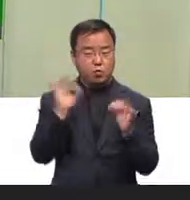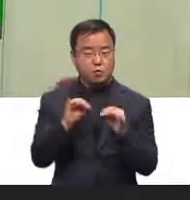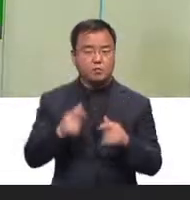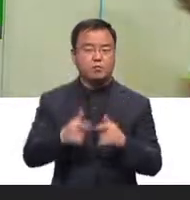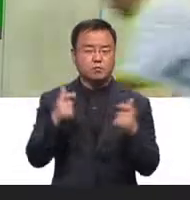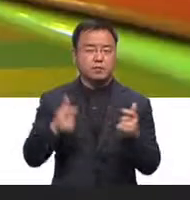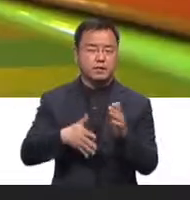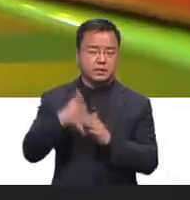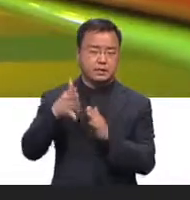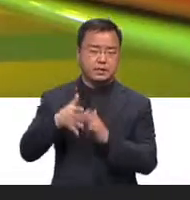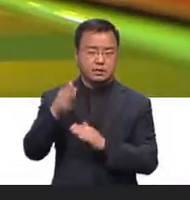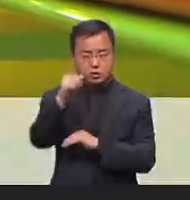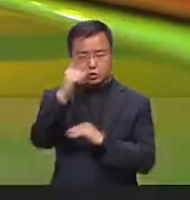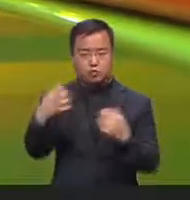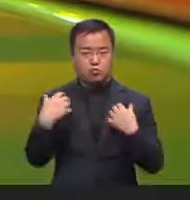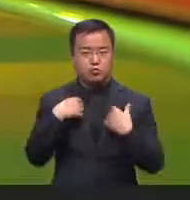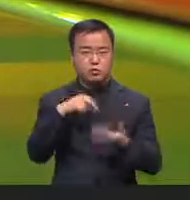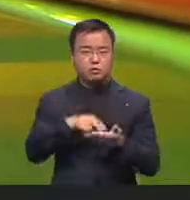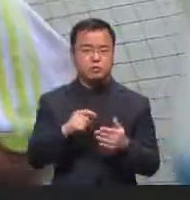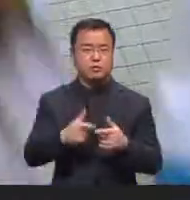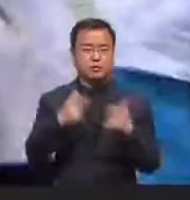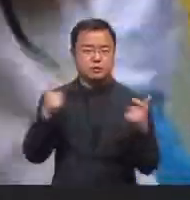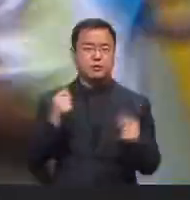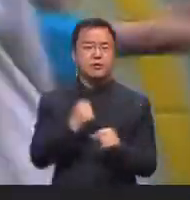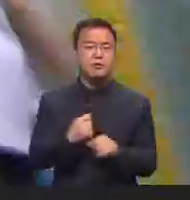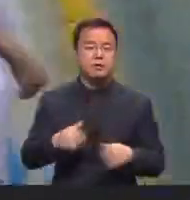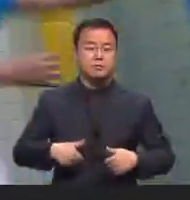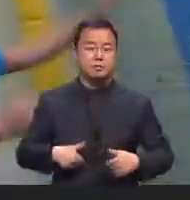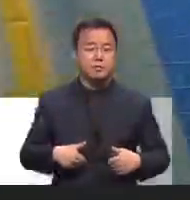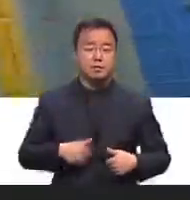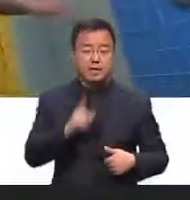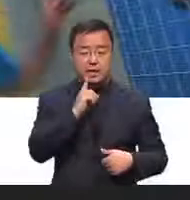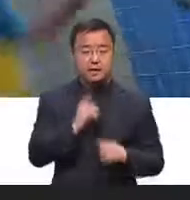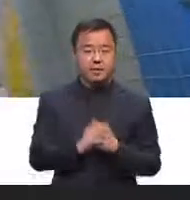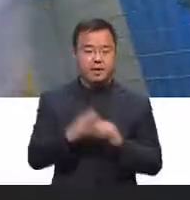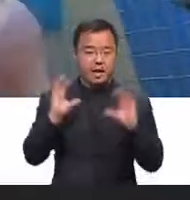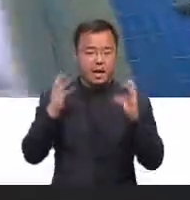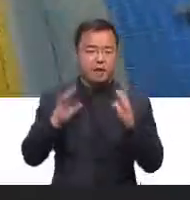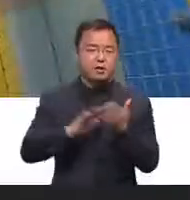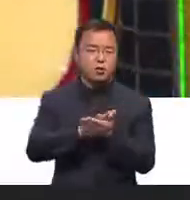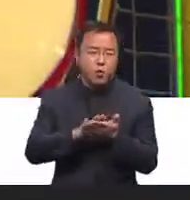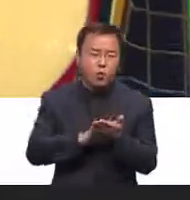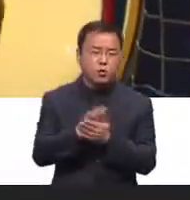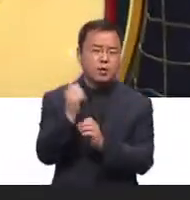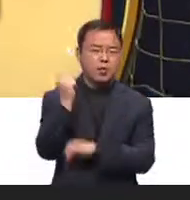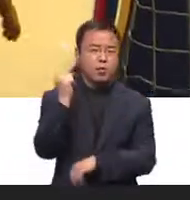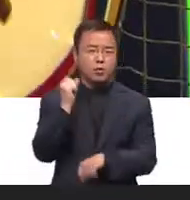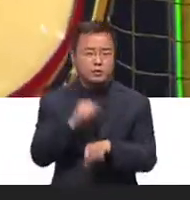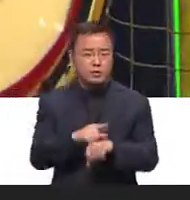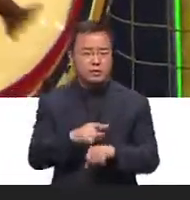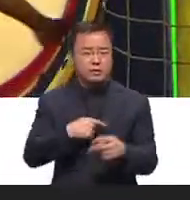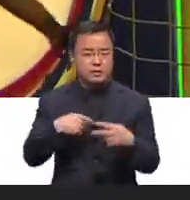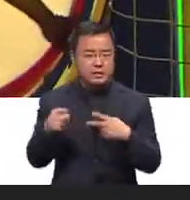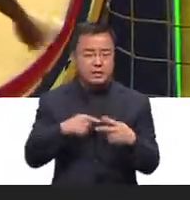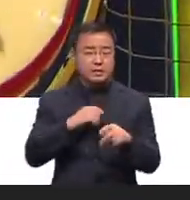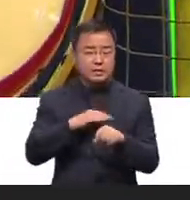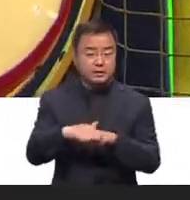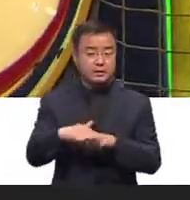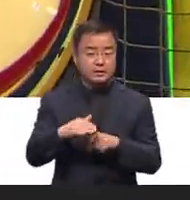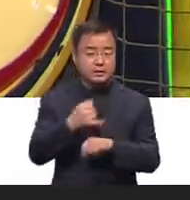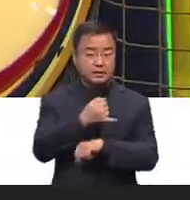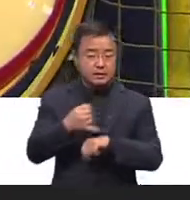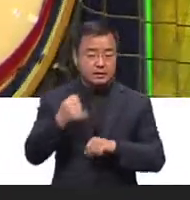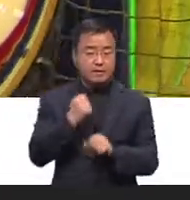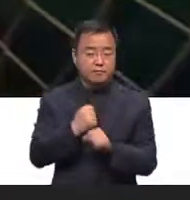확충을 지원해야 한다고 강조합니다 아이들의 놀이 본성을 이해하는 놀이터 디자인의 의해서 좀